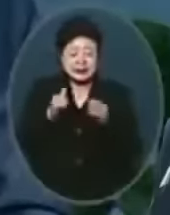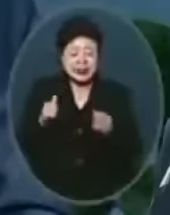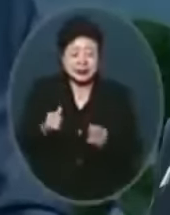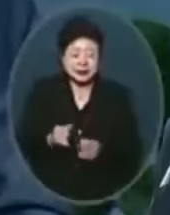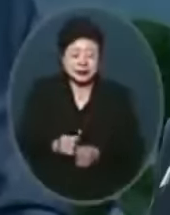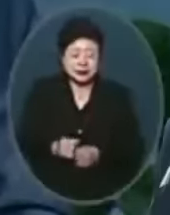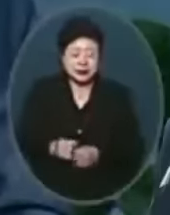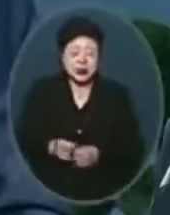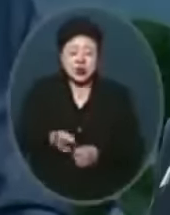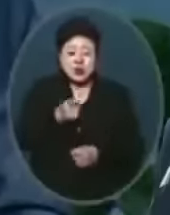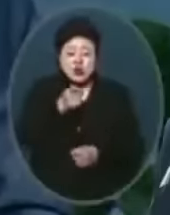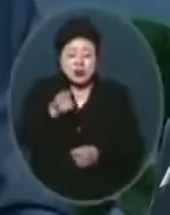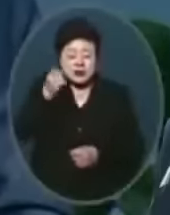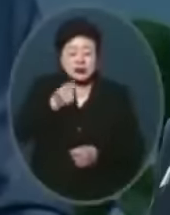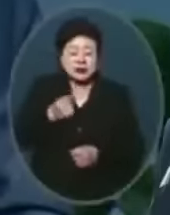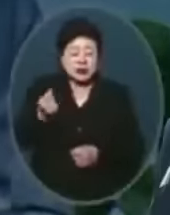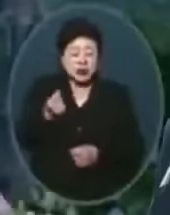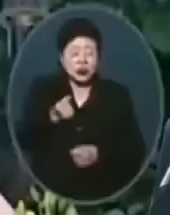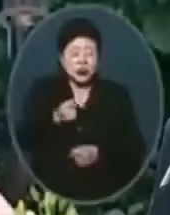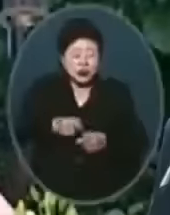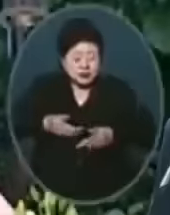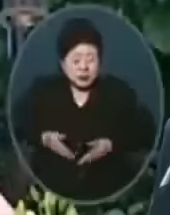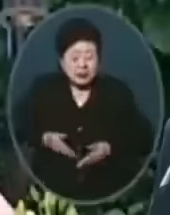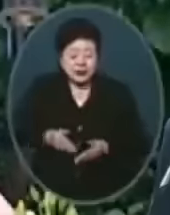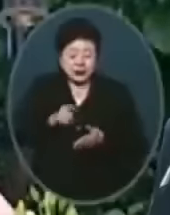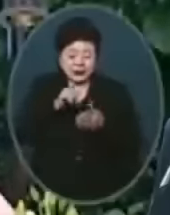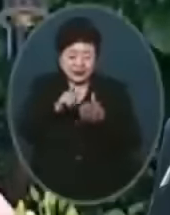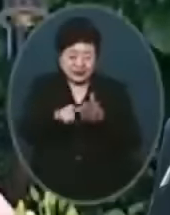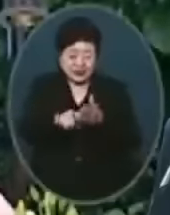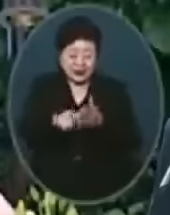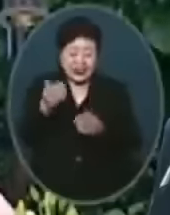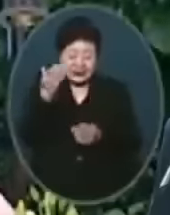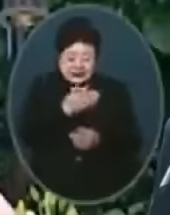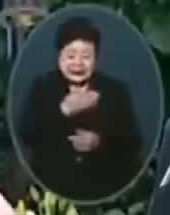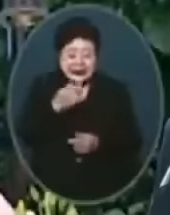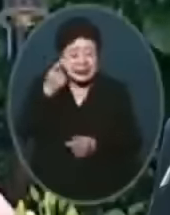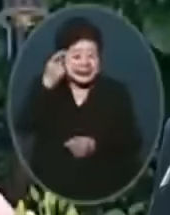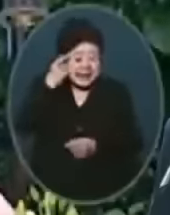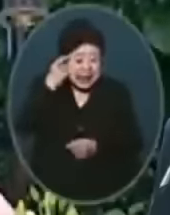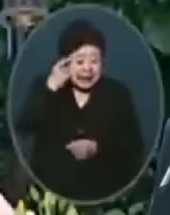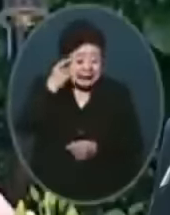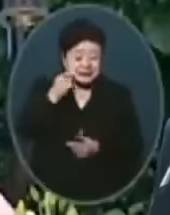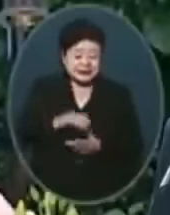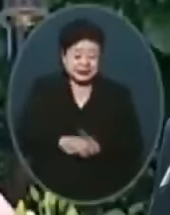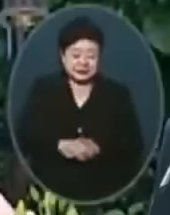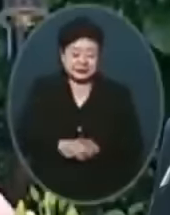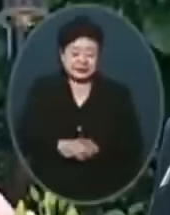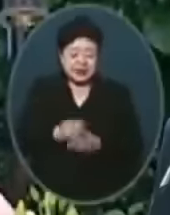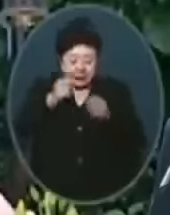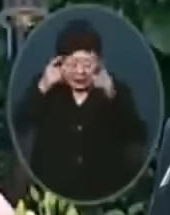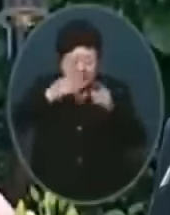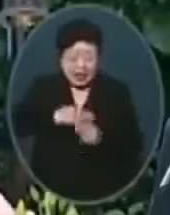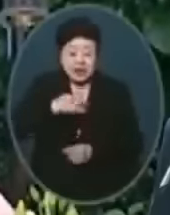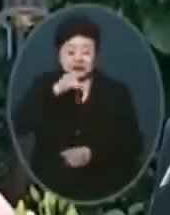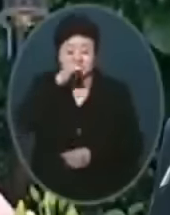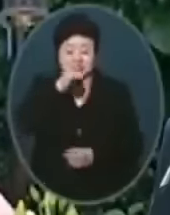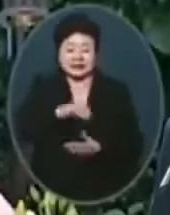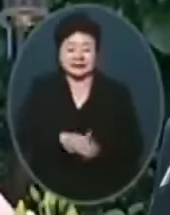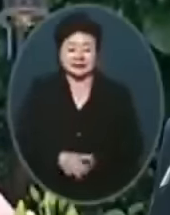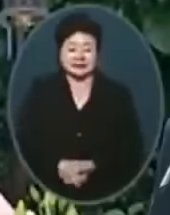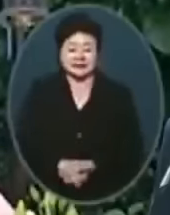사람이 물과 성령으로 나면 신령한 생각을 깨달아 알 수 있다는